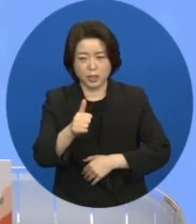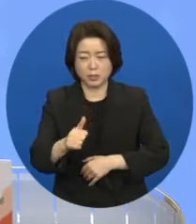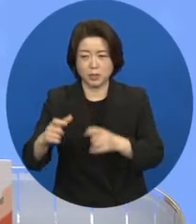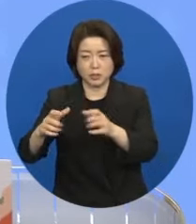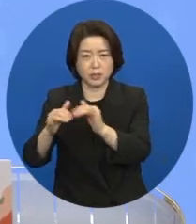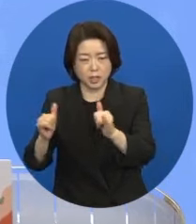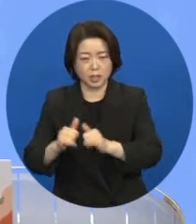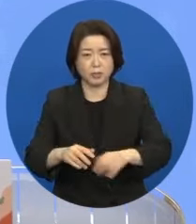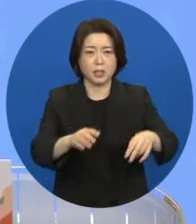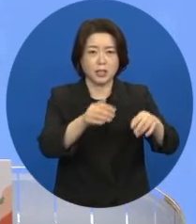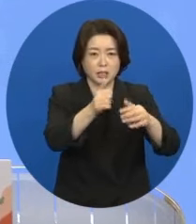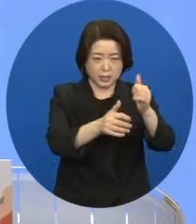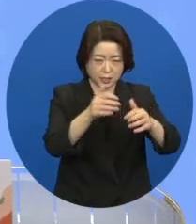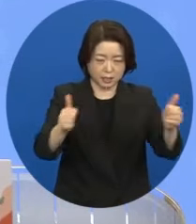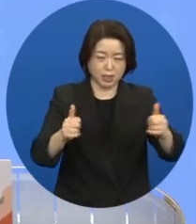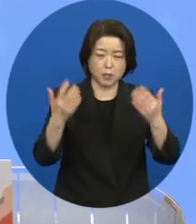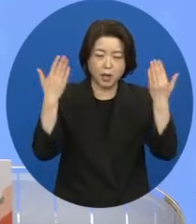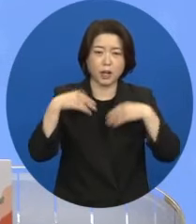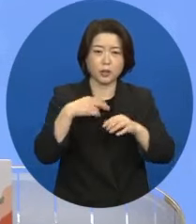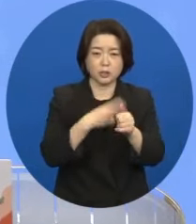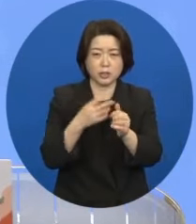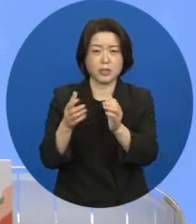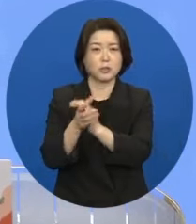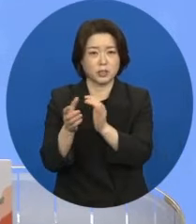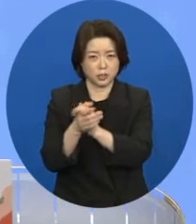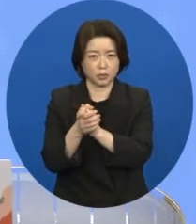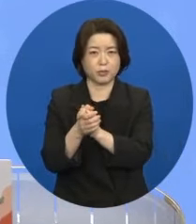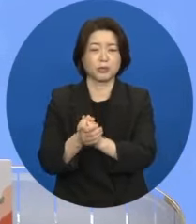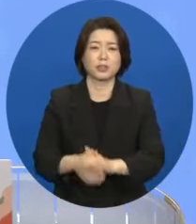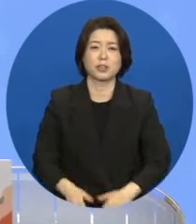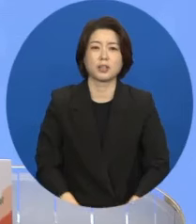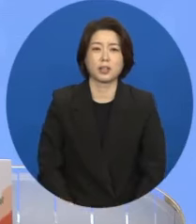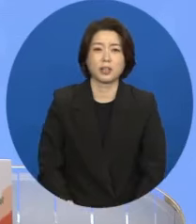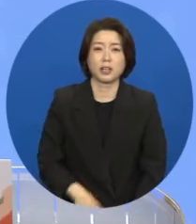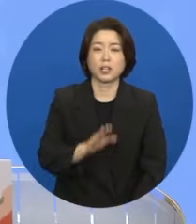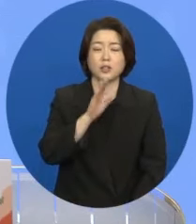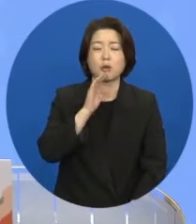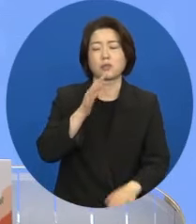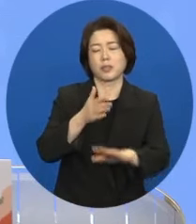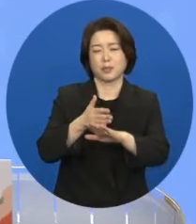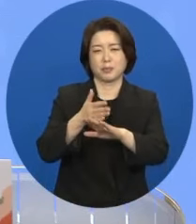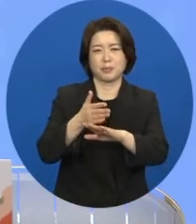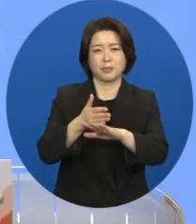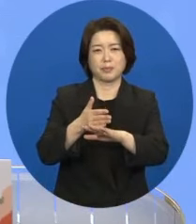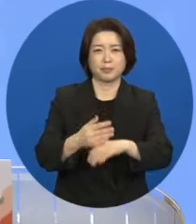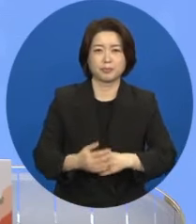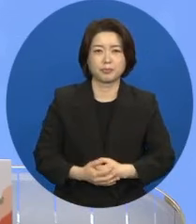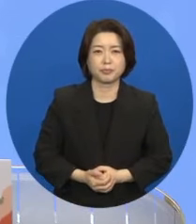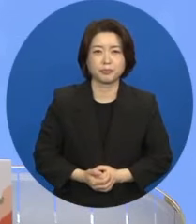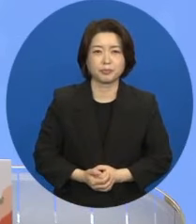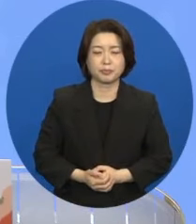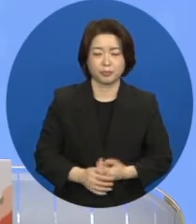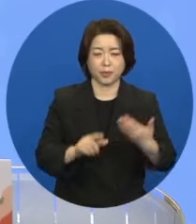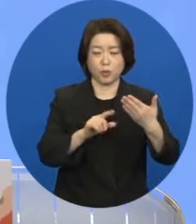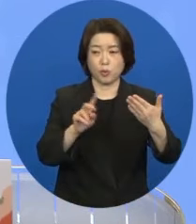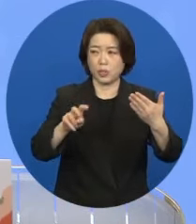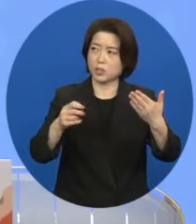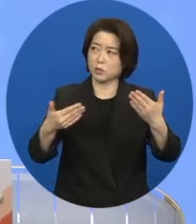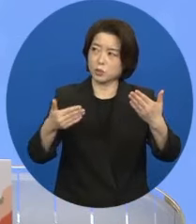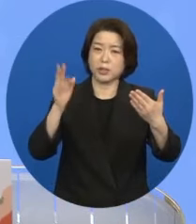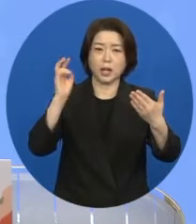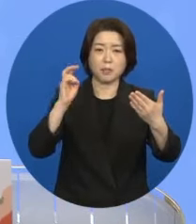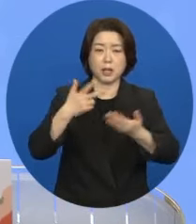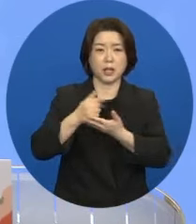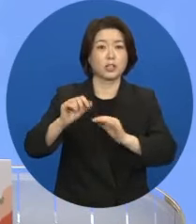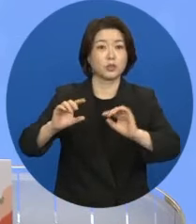지역장님 또 학교 선생님들 친구들 너무나 감사합니다음 9월 29일이었다 거 같습니다